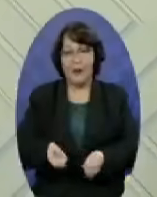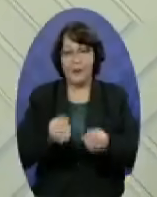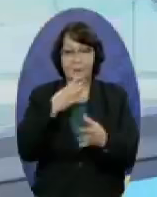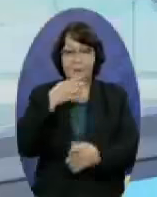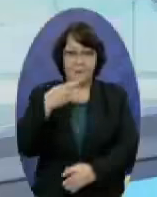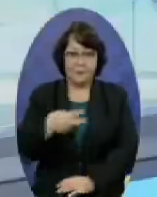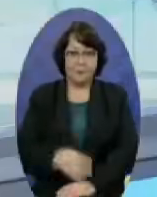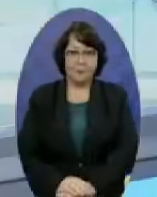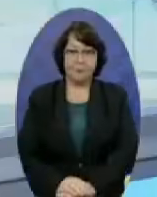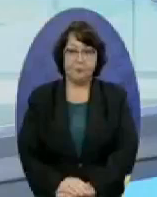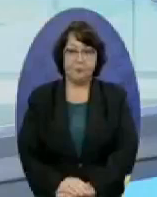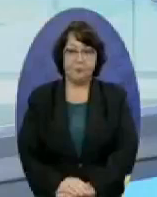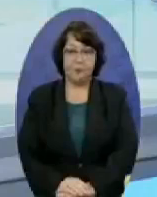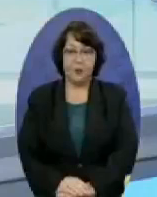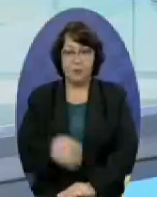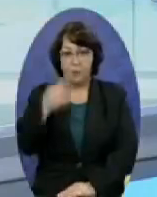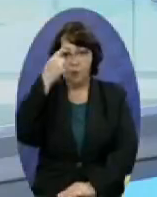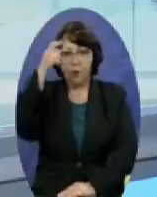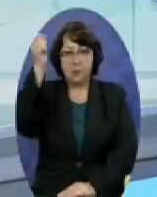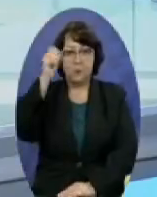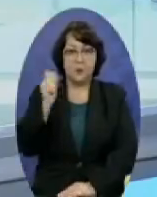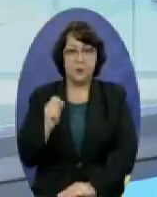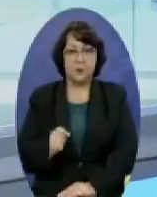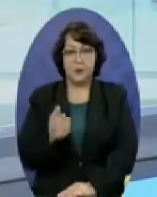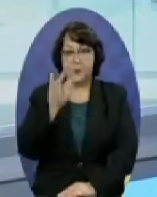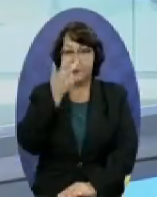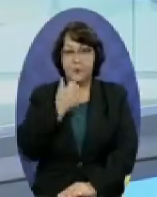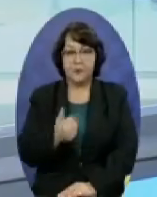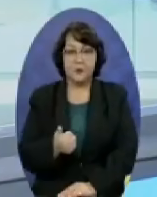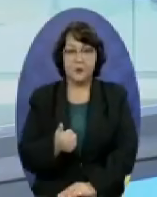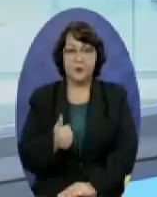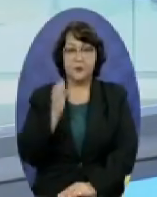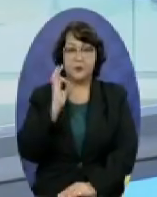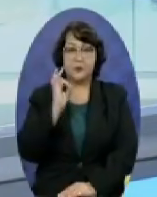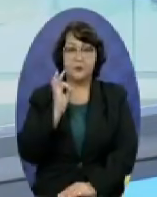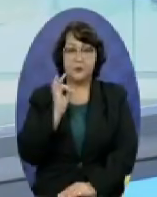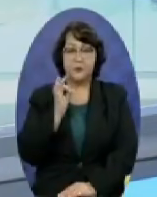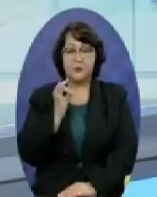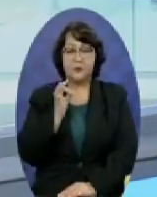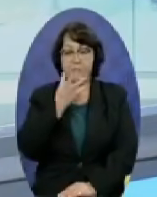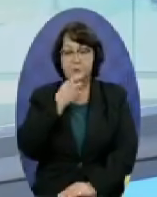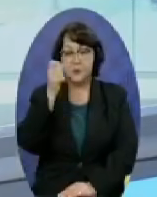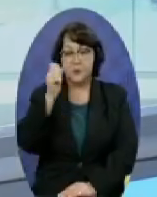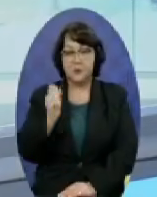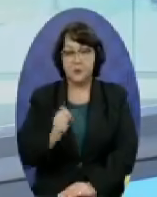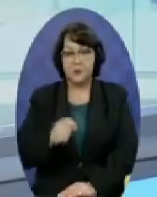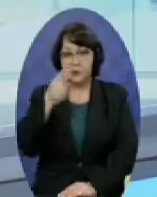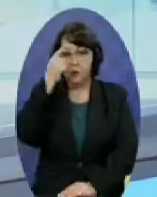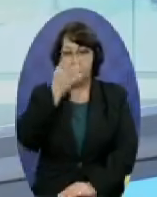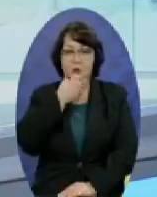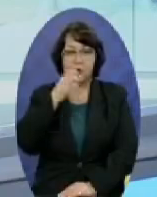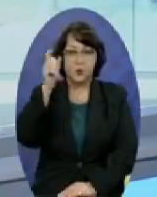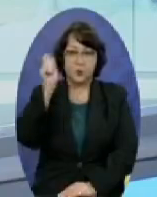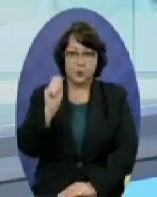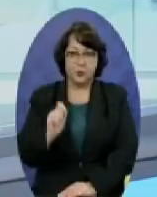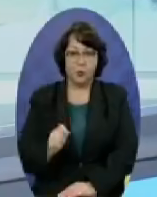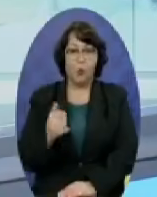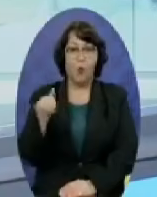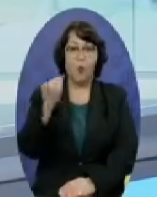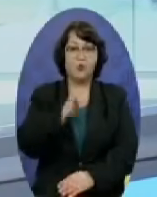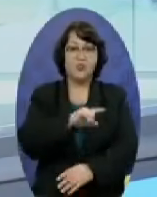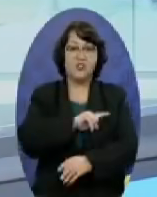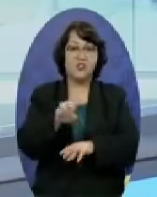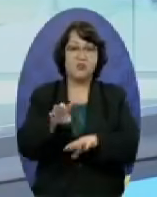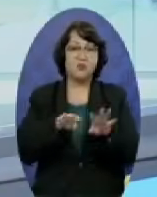батлагдах. Монгол бичгийн уран сайхан бичлэгийг залуу хоошуудын өвлөлөх зорилгоор Монголын сайхан бичгийн улсын уралдааныг 23 дахь